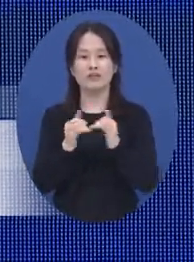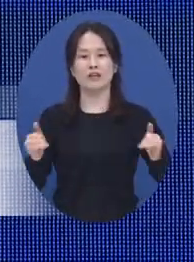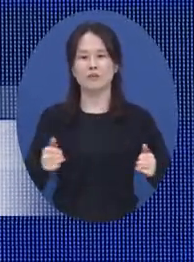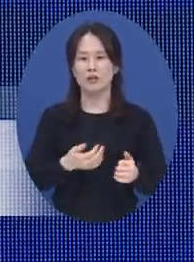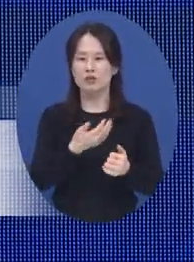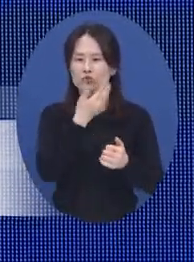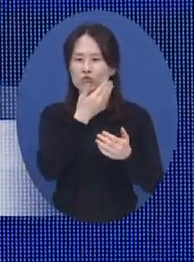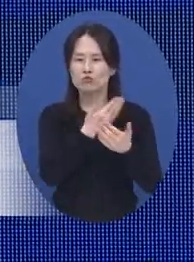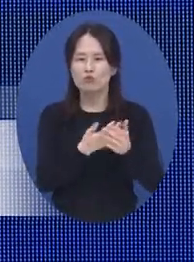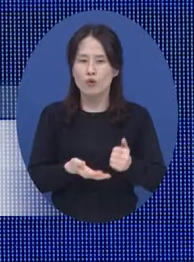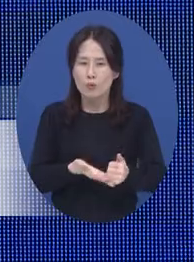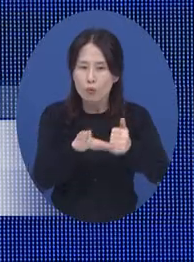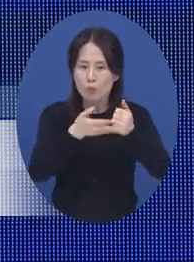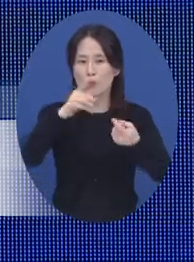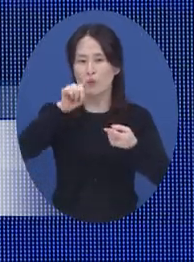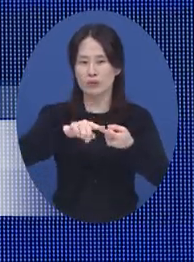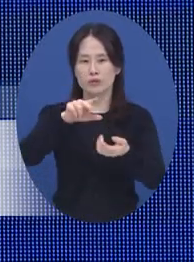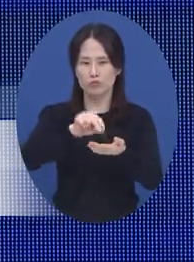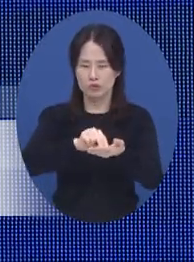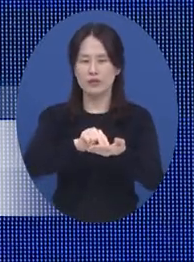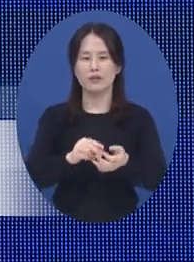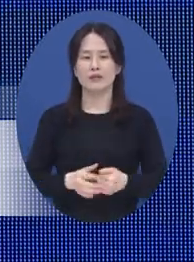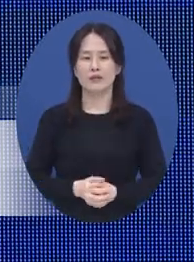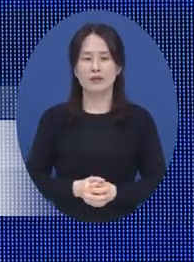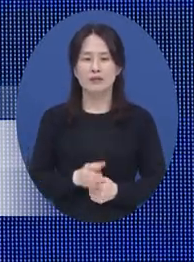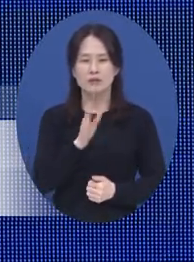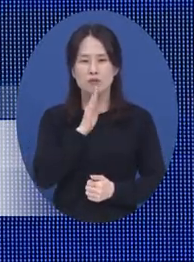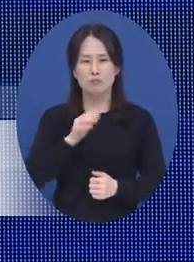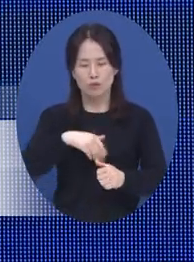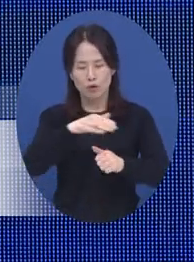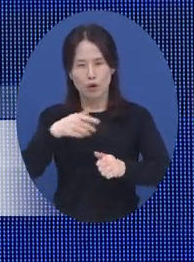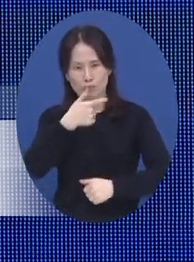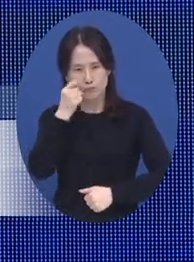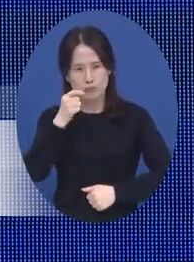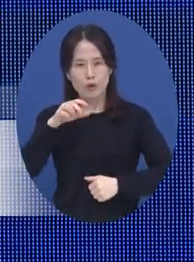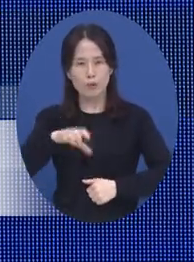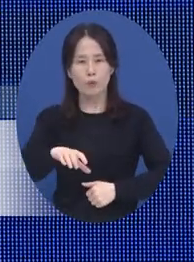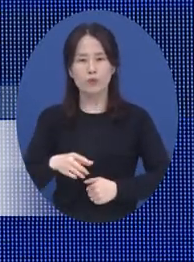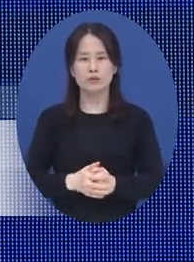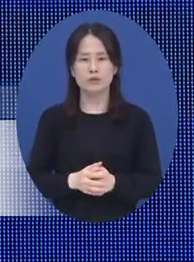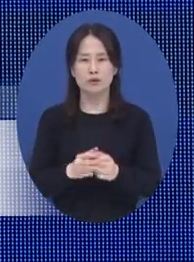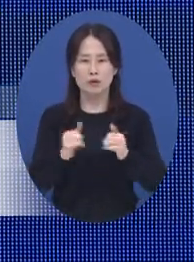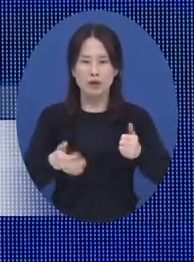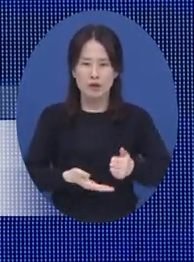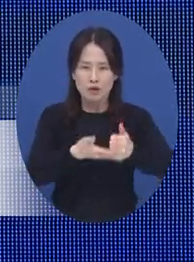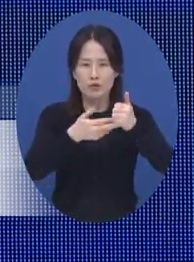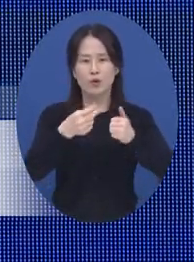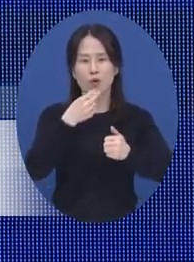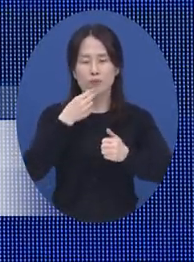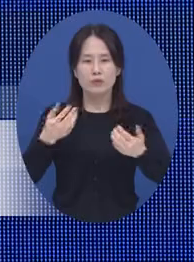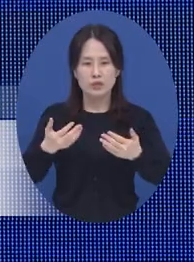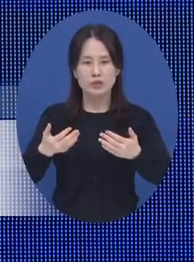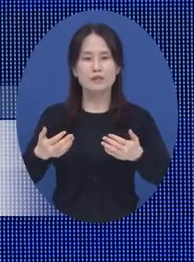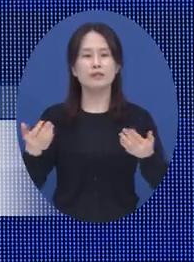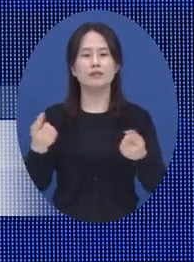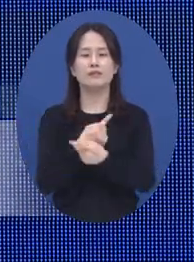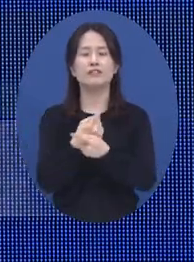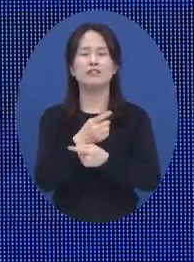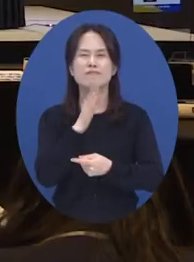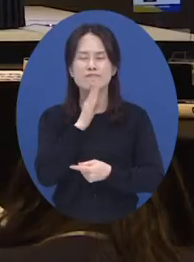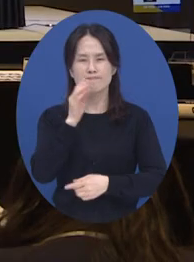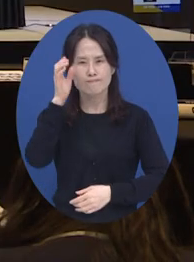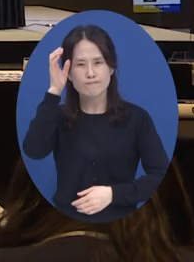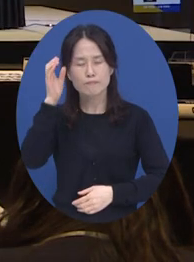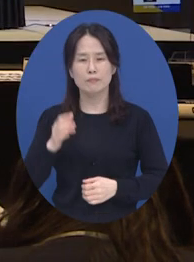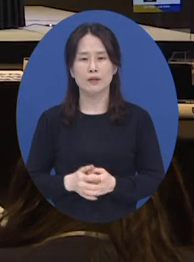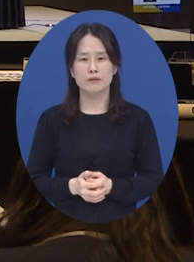인간의 최소한의 존엄에 관한 문제라고 생각합니다. 정말 열악한 환경에서 비인간적인 노동을 하는 상황이 개선되기를 진심으로